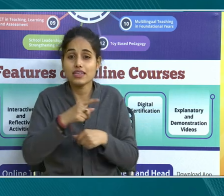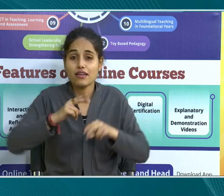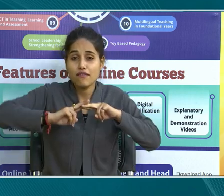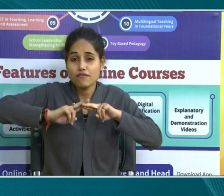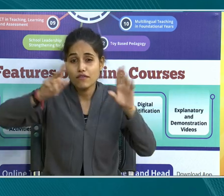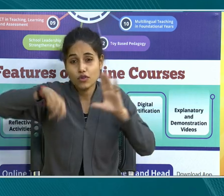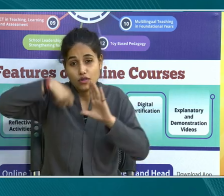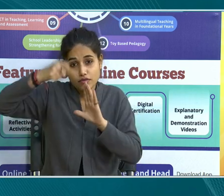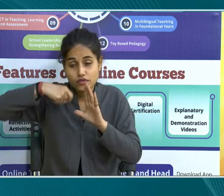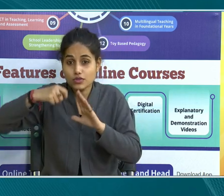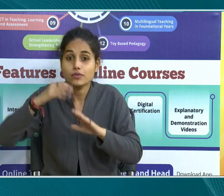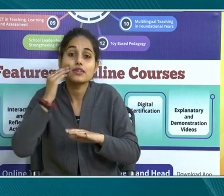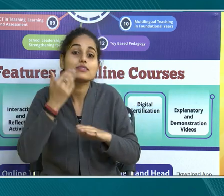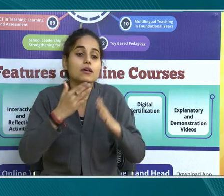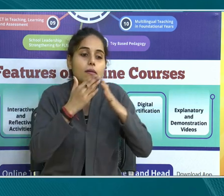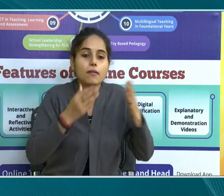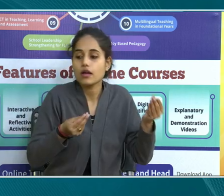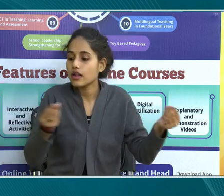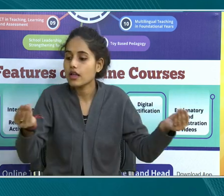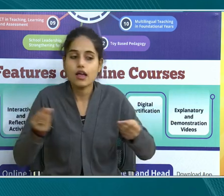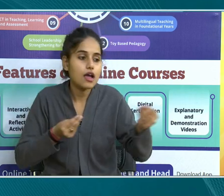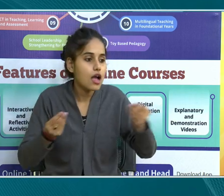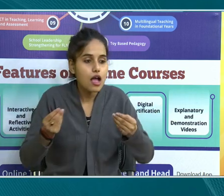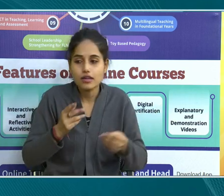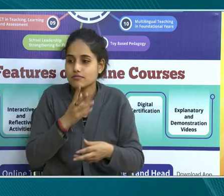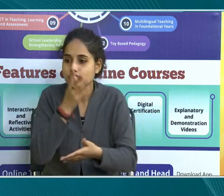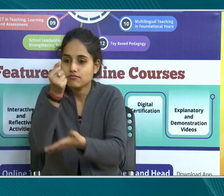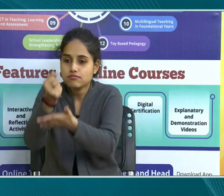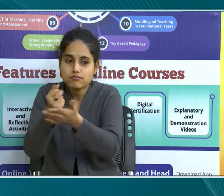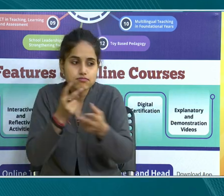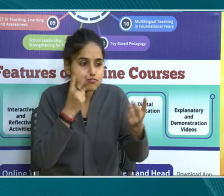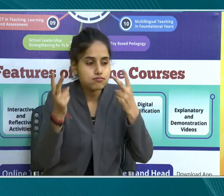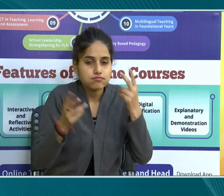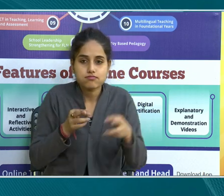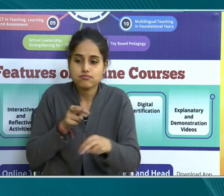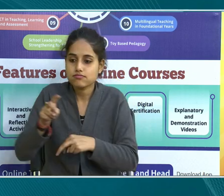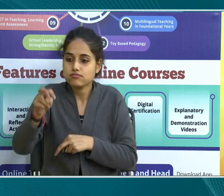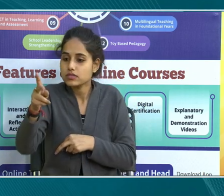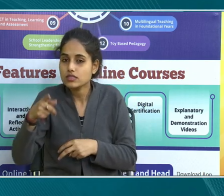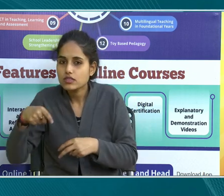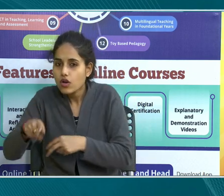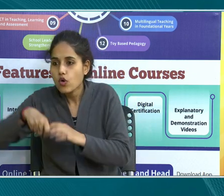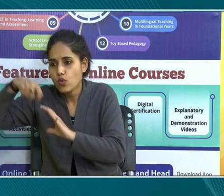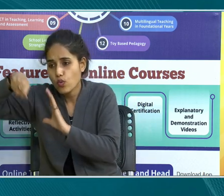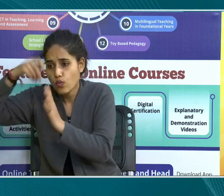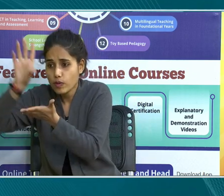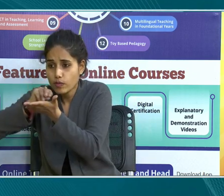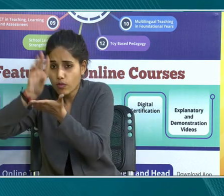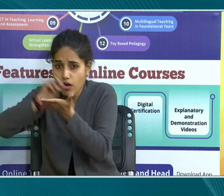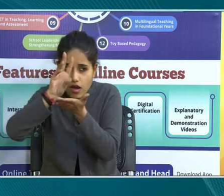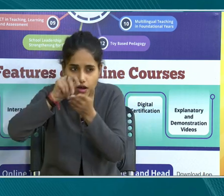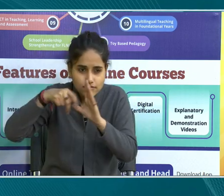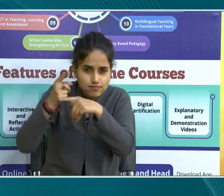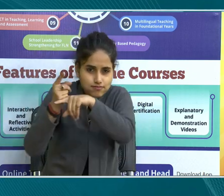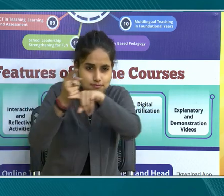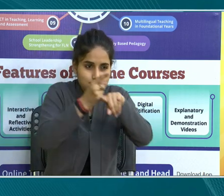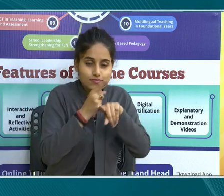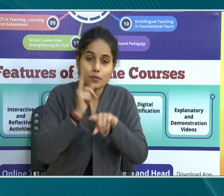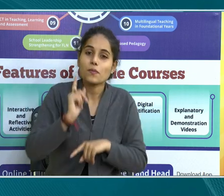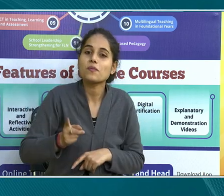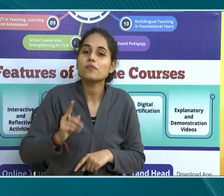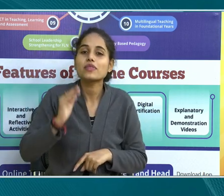वीडियो बने आपका सर्वे लेने का डिसक्शन का और मैजर्स का आपके पास रिकॉर्ड भी रहेगा औरियो वीजुल आपका चीज एकटी